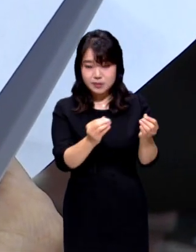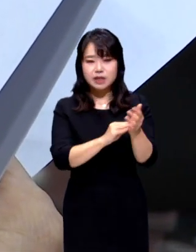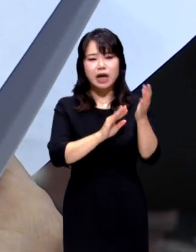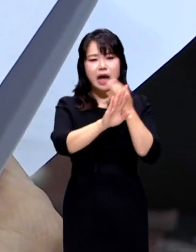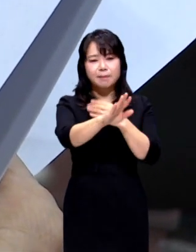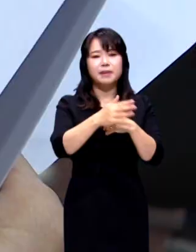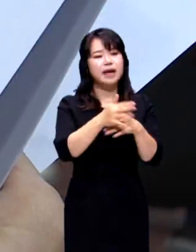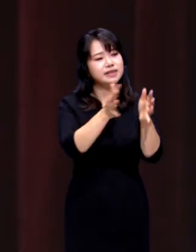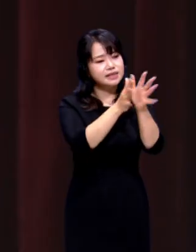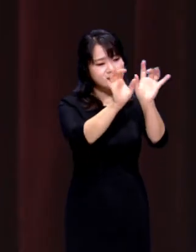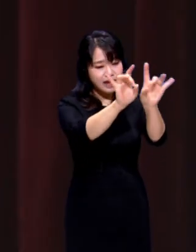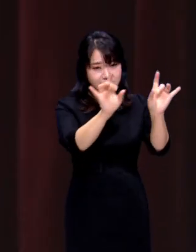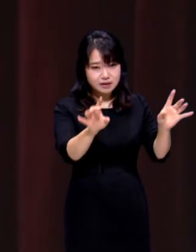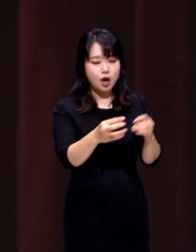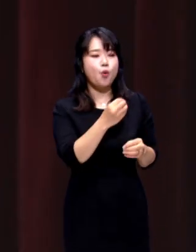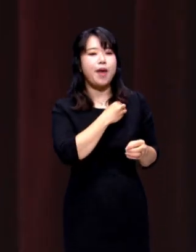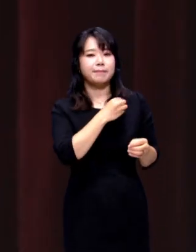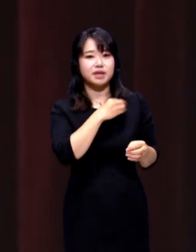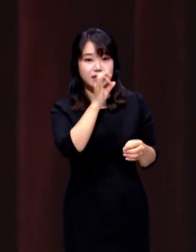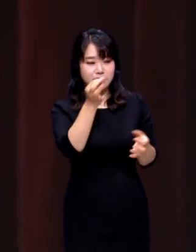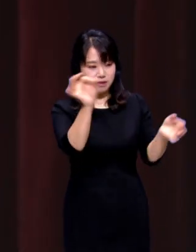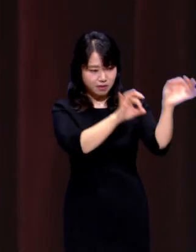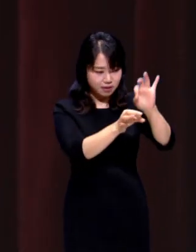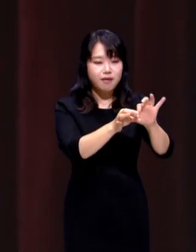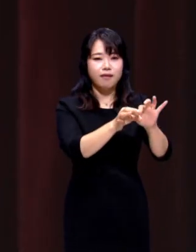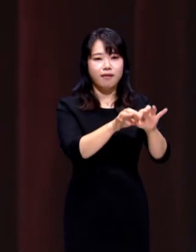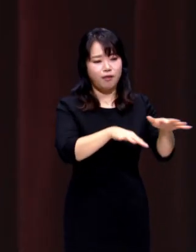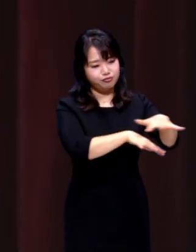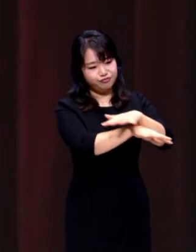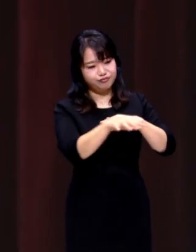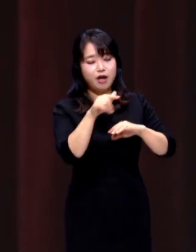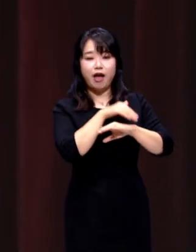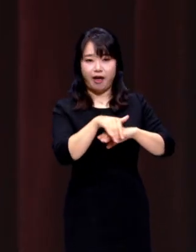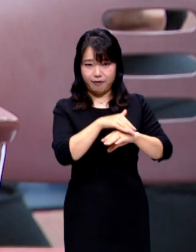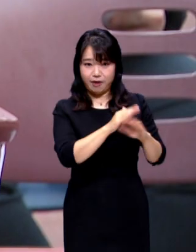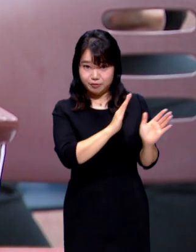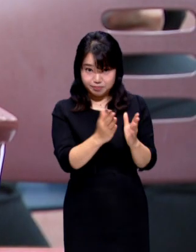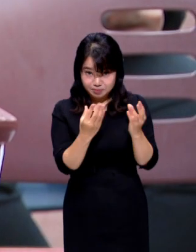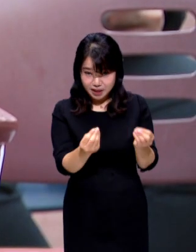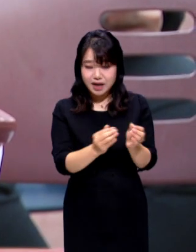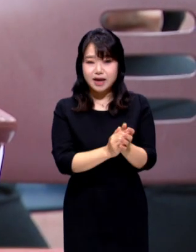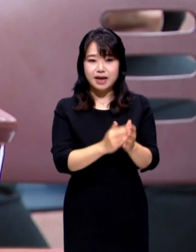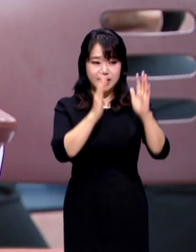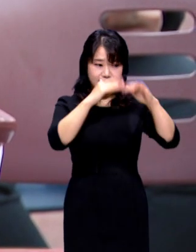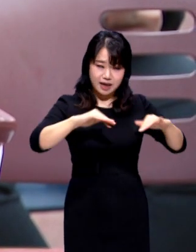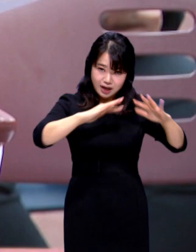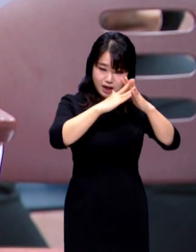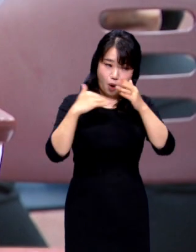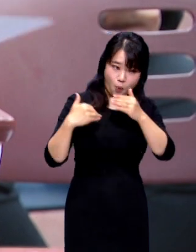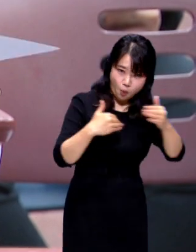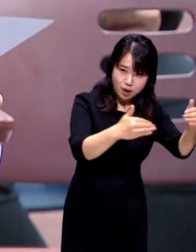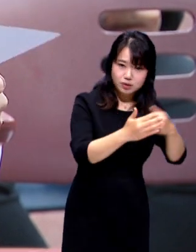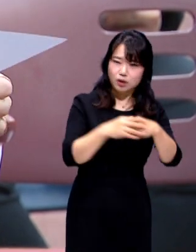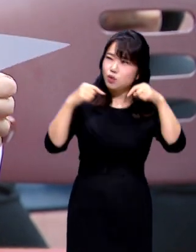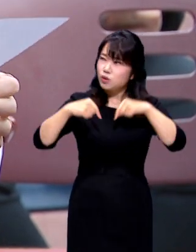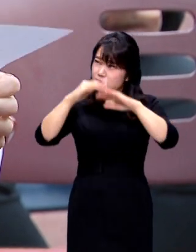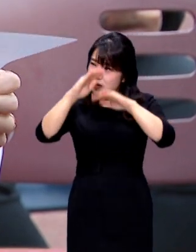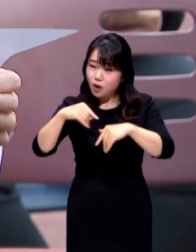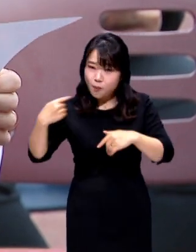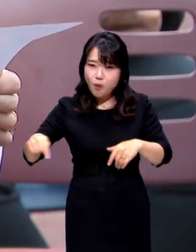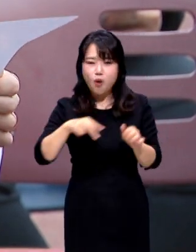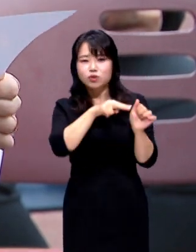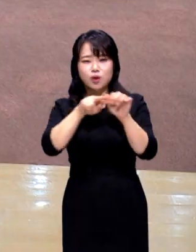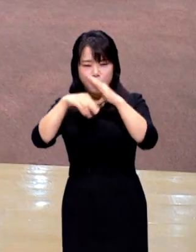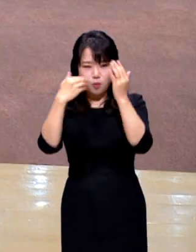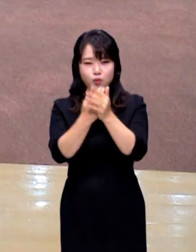아파트 단지별로 각출한 회비로 연합회를 운영합니다. 주민들은 재건축 절차와 심의 과정 등 기억해야 할